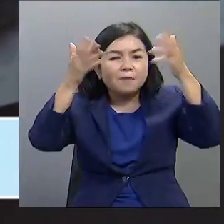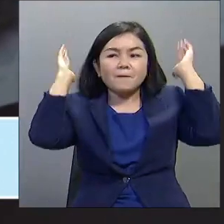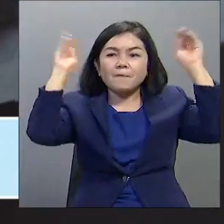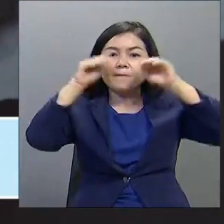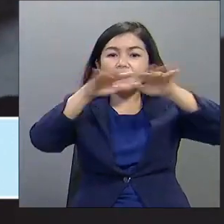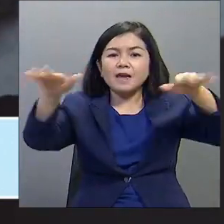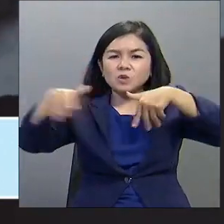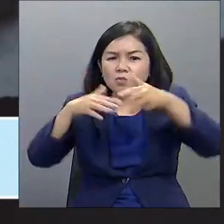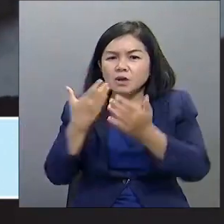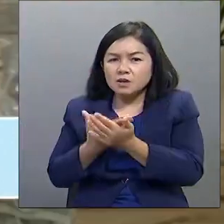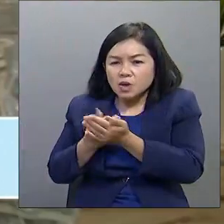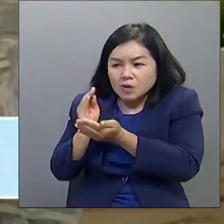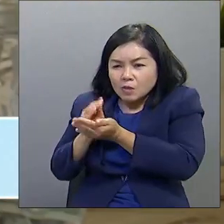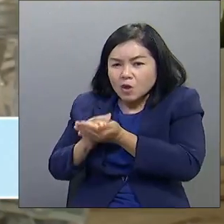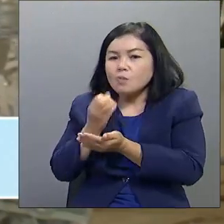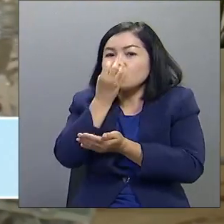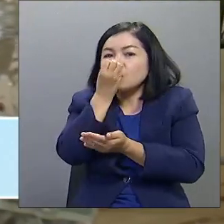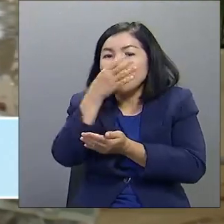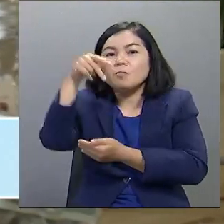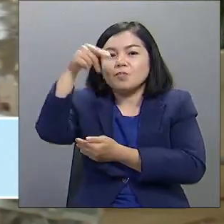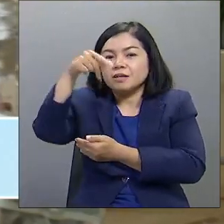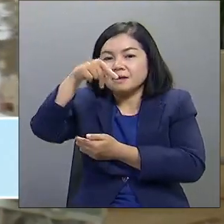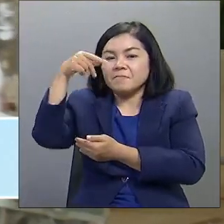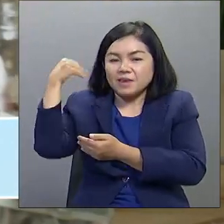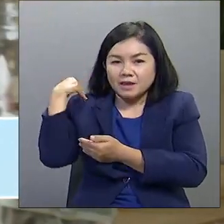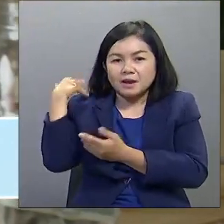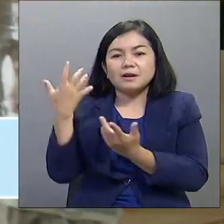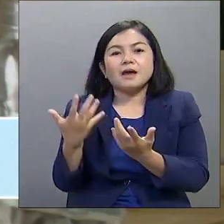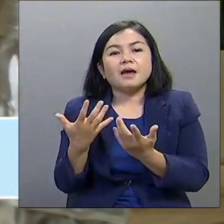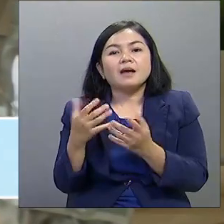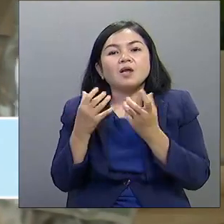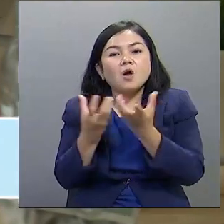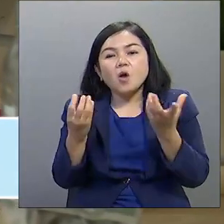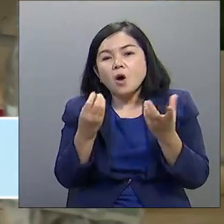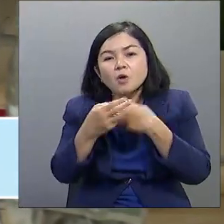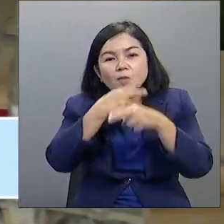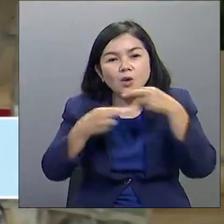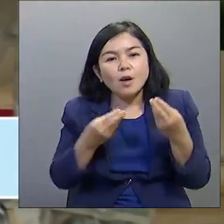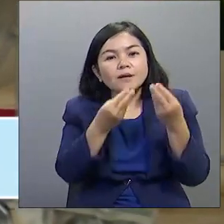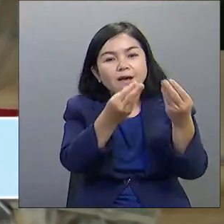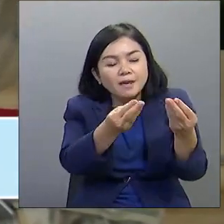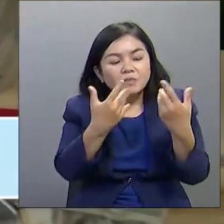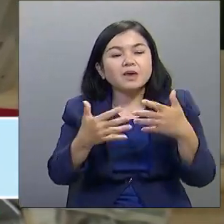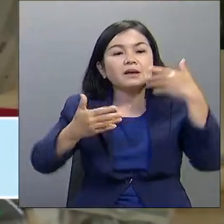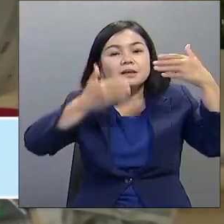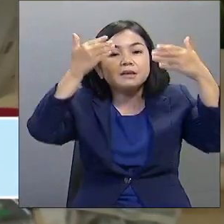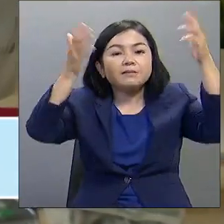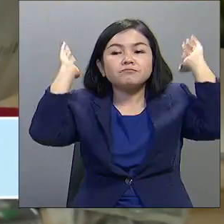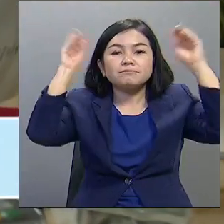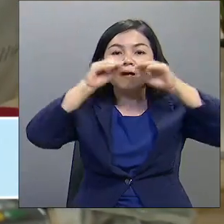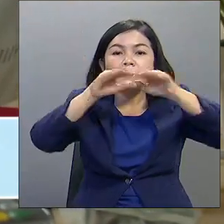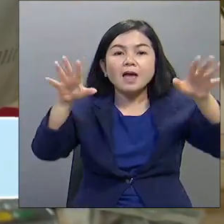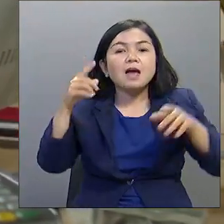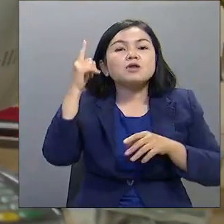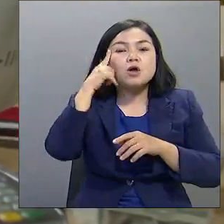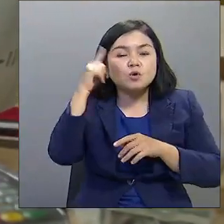ให้ประชาชนมาฝากดอกเบี้ยในอัตราพิเศษนะคะแล้วก็รับของที่ระลึกยังมีนิทรรศการนะคะที่จะเผยแพร่ความรู้เรื่องการ